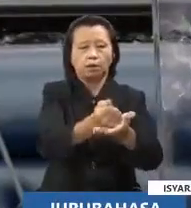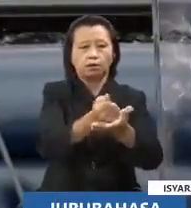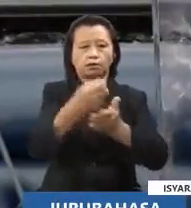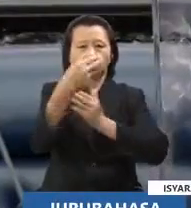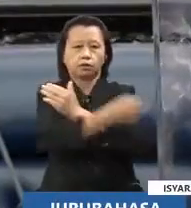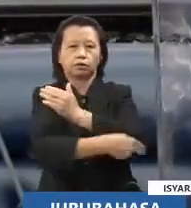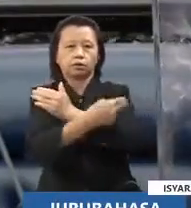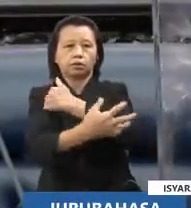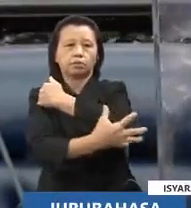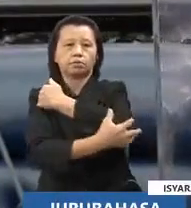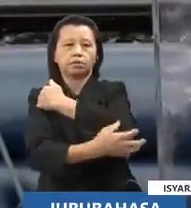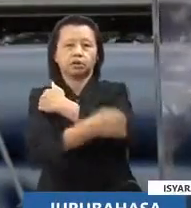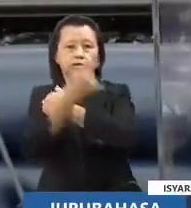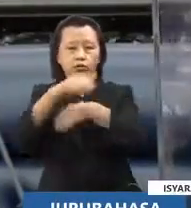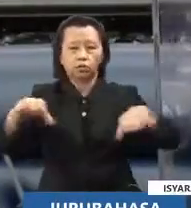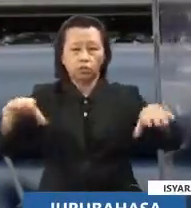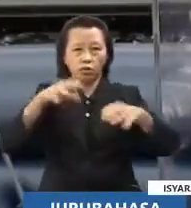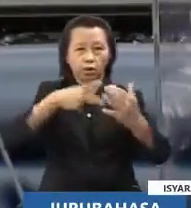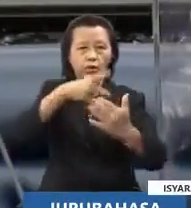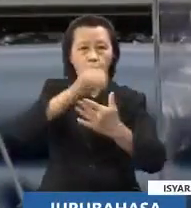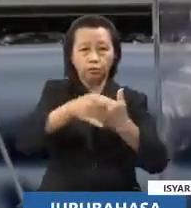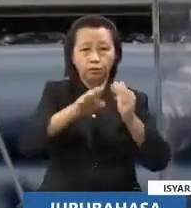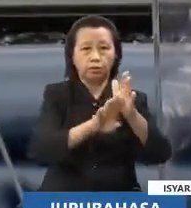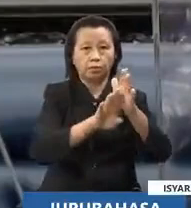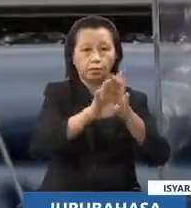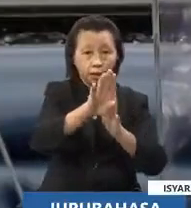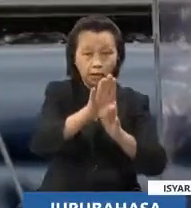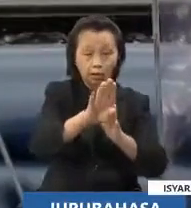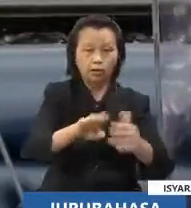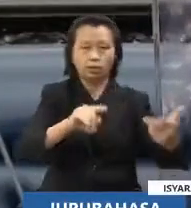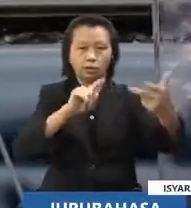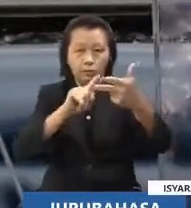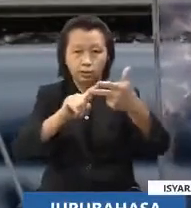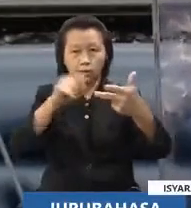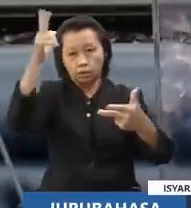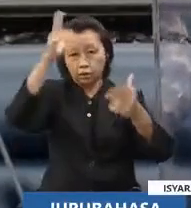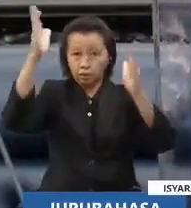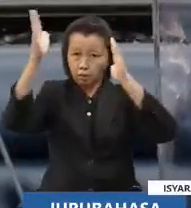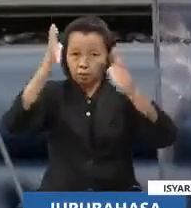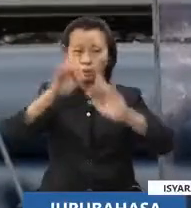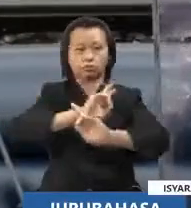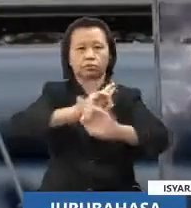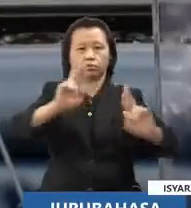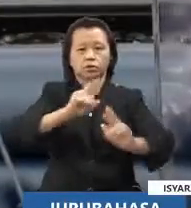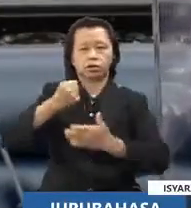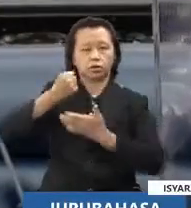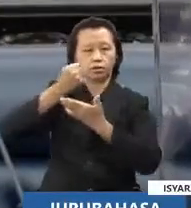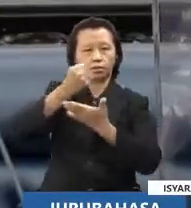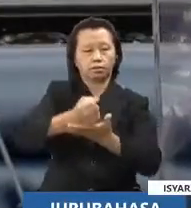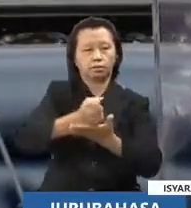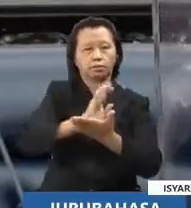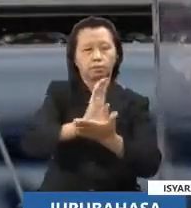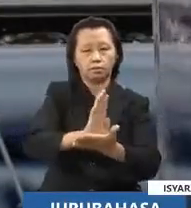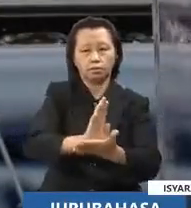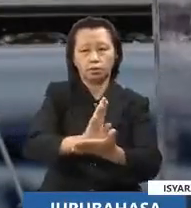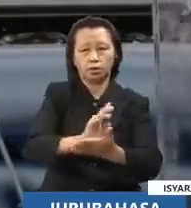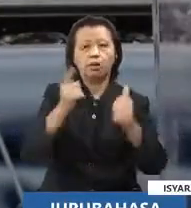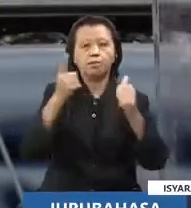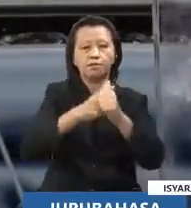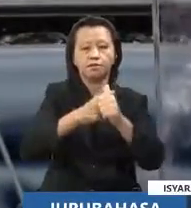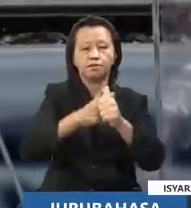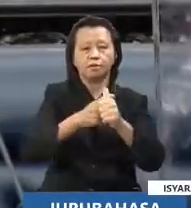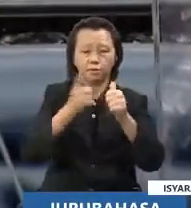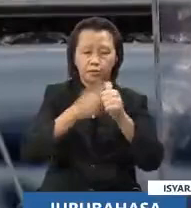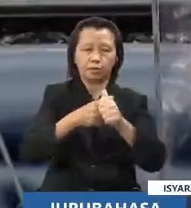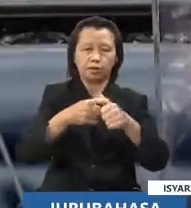yang miskin bagi melaksanakan projek-projek pembangunan. Dan yang ketiga, Kerajaan Persekutuan turut menyediakan bantuan dalam bentuk